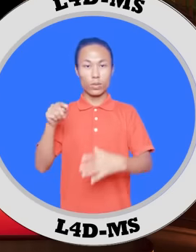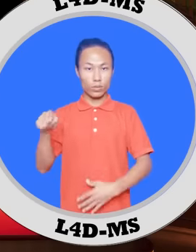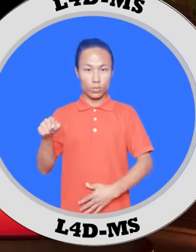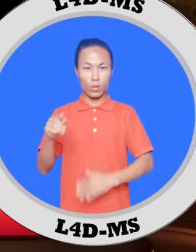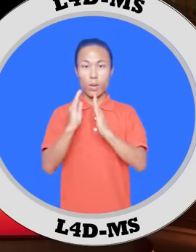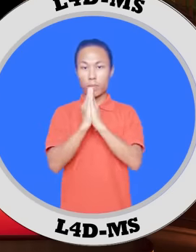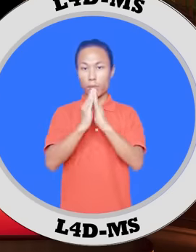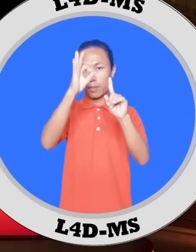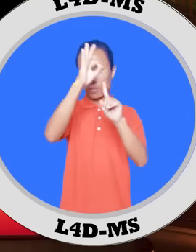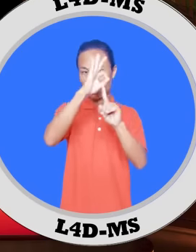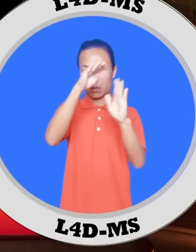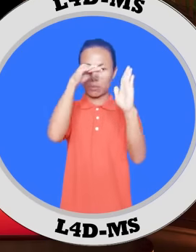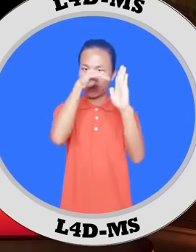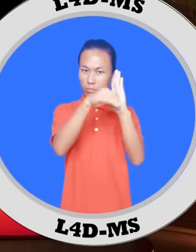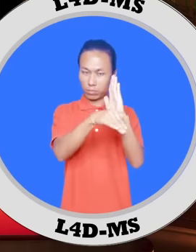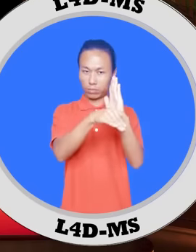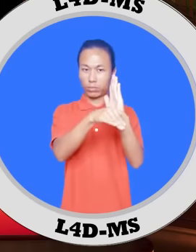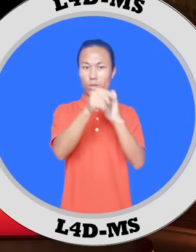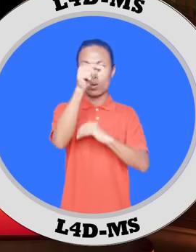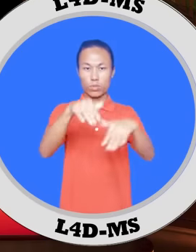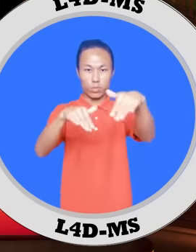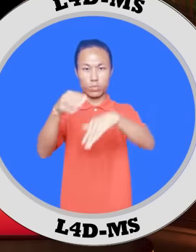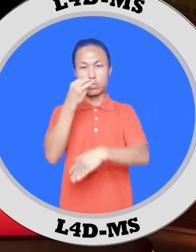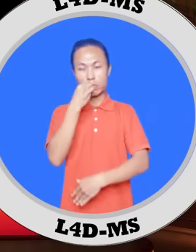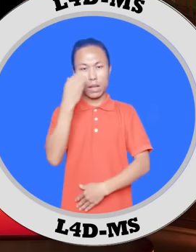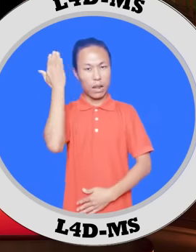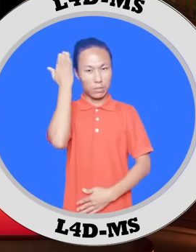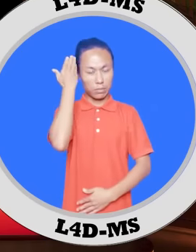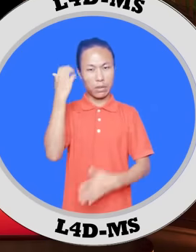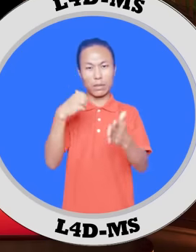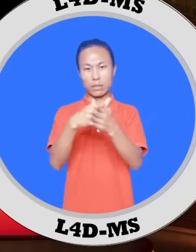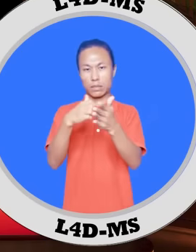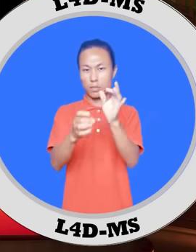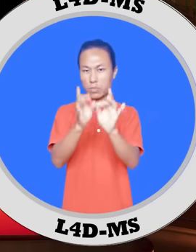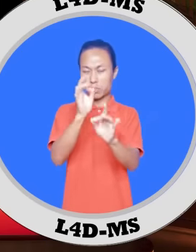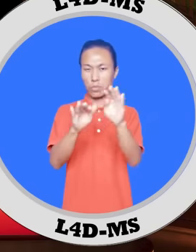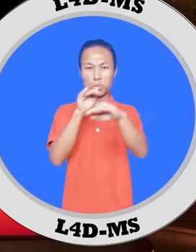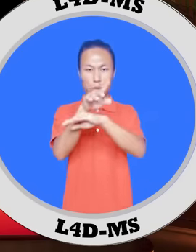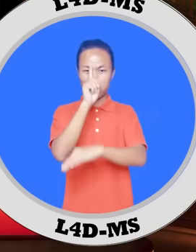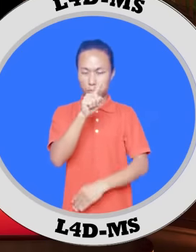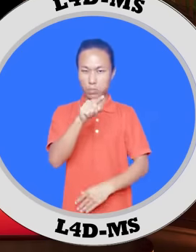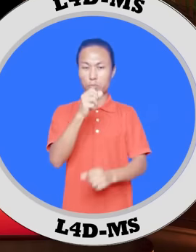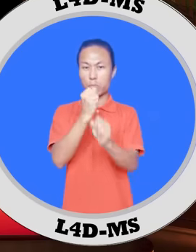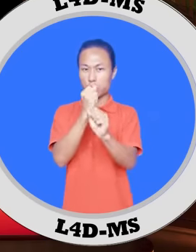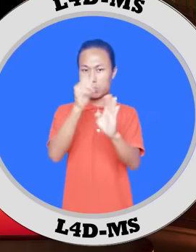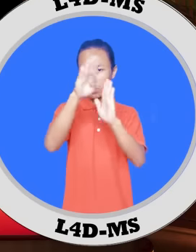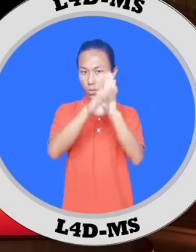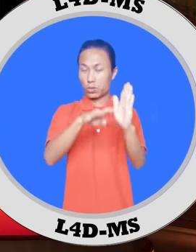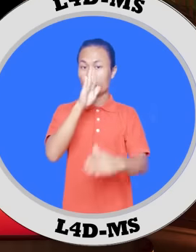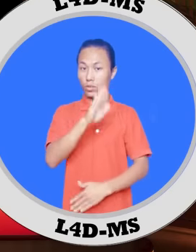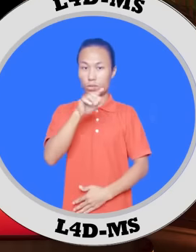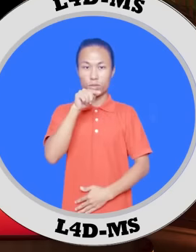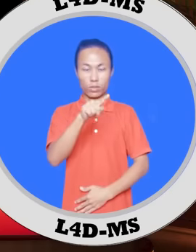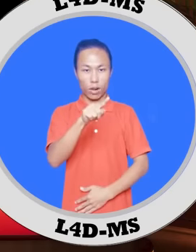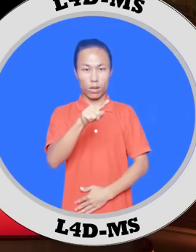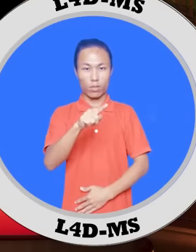အကျက်အတဲကိုမွန်းကျက်စွာရင်ဆိုင်နေရတဲ့ပြည်သူတွေကိုဒုက္ခတွေအထက်ထက်ပေးနိုင်မှုအချိန်နဲ့အမျှစဉ်းစားနေတဲ့ဒီစစ်အုပ်စုကို